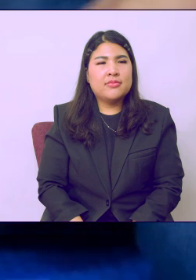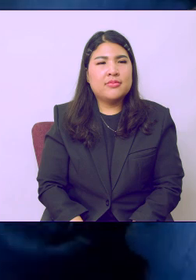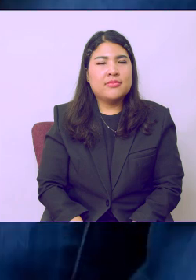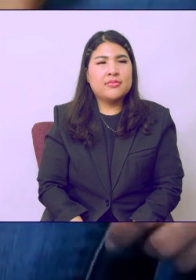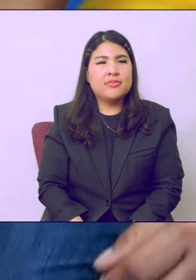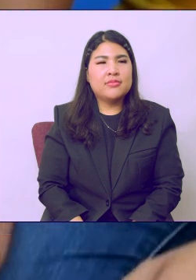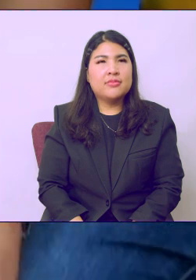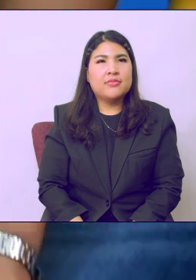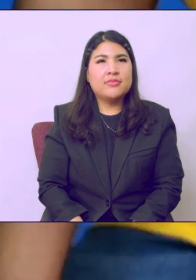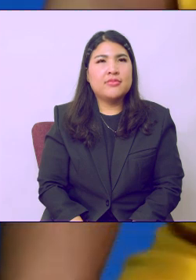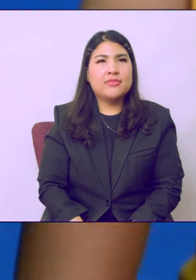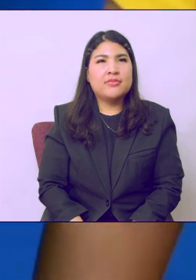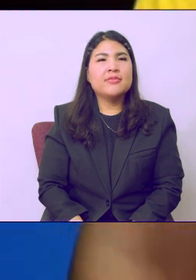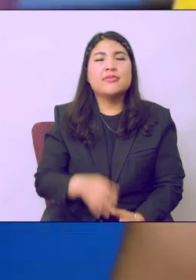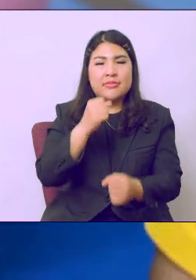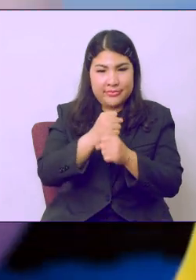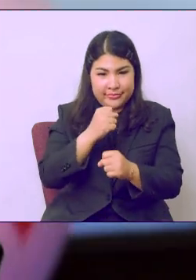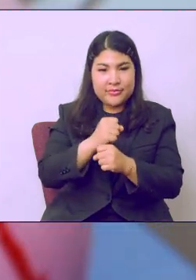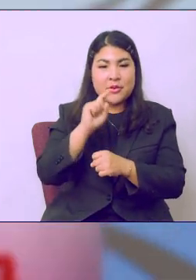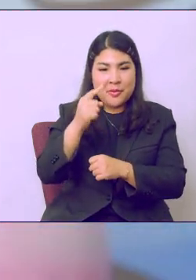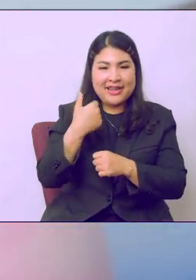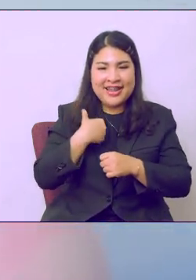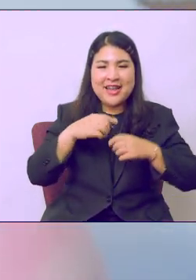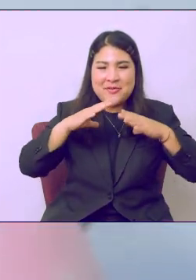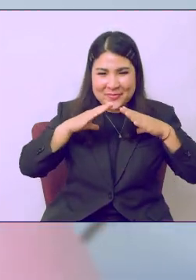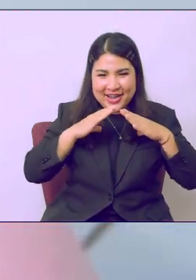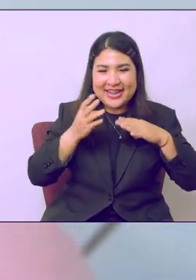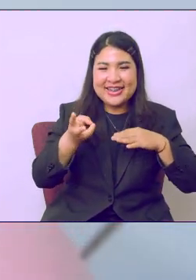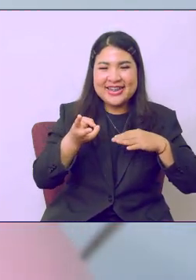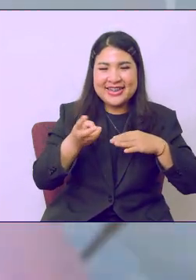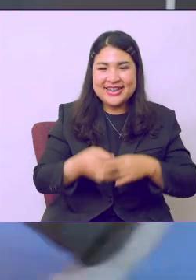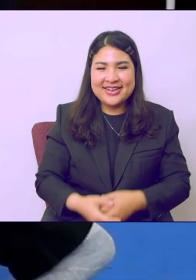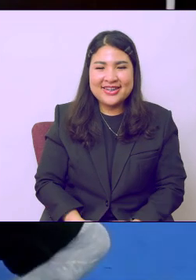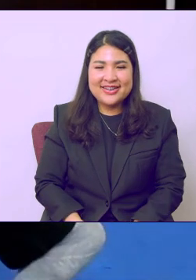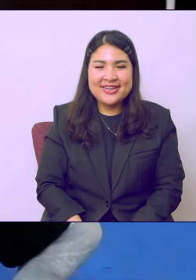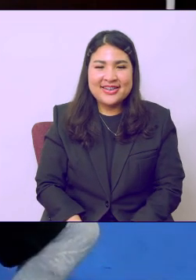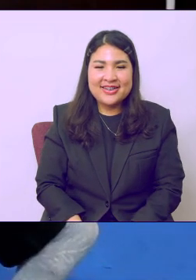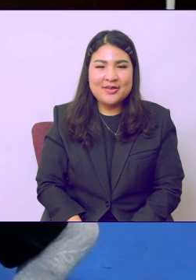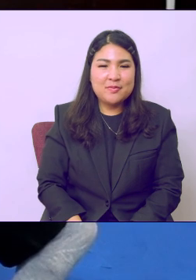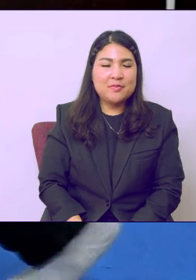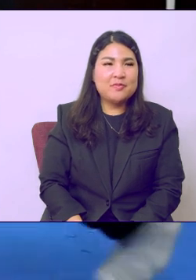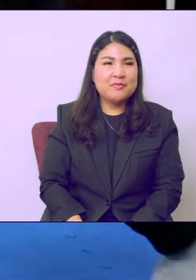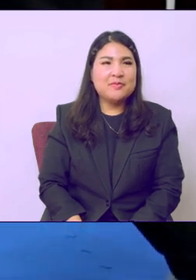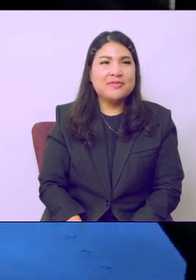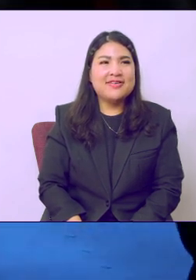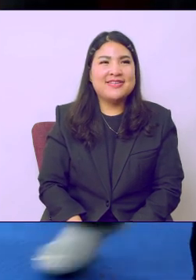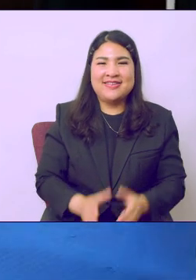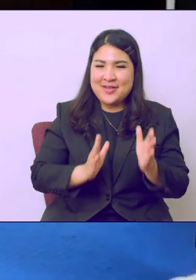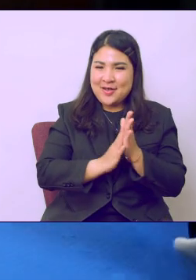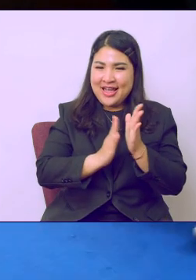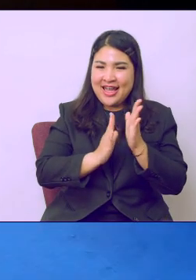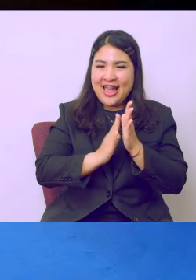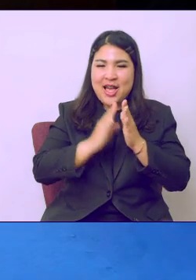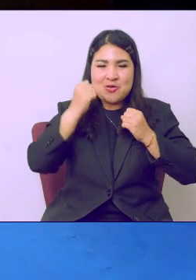ครับเดี๋ยวเราจะทำอีก 1เซตนะเดี๋ยวให้เคสเราพักแป๊บนึงนะครับไปป่ะลูกสู้อ้า